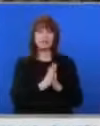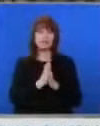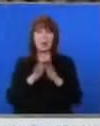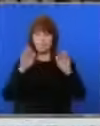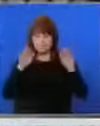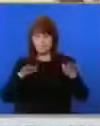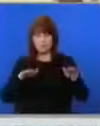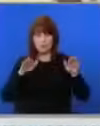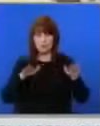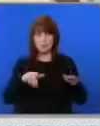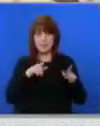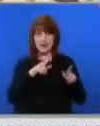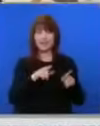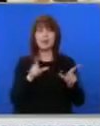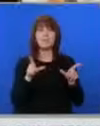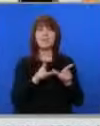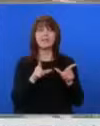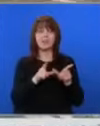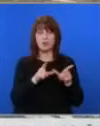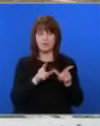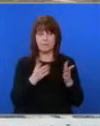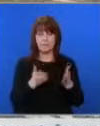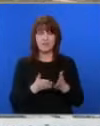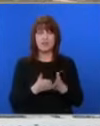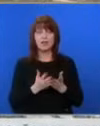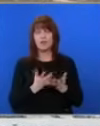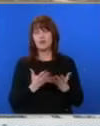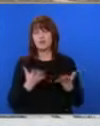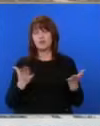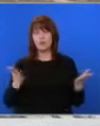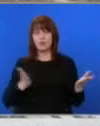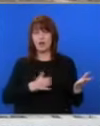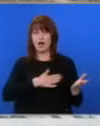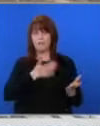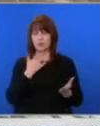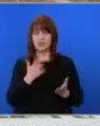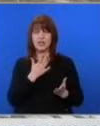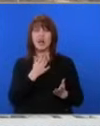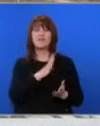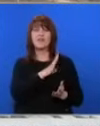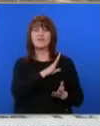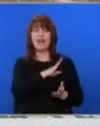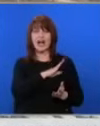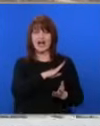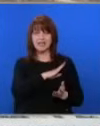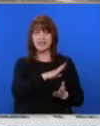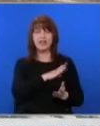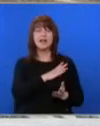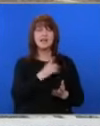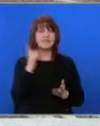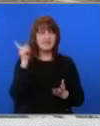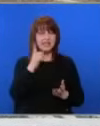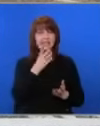мюсюлмани да гласуват в Миннесота нерешил в знак на протест. Толкова хора загинаха в Газа, има общо повече от 30 000 убити. Всеки